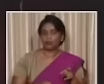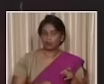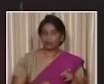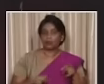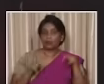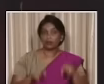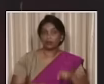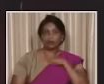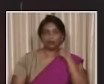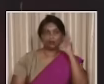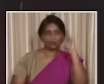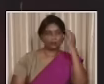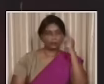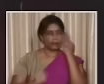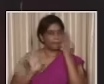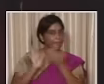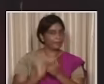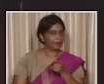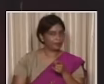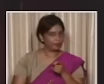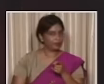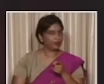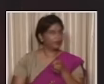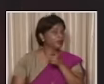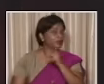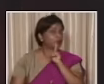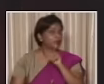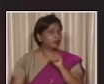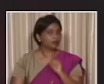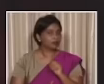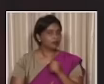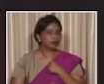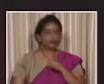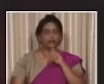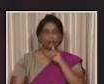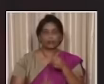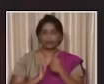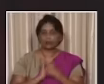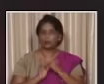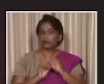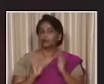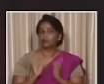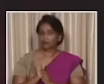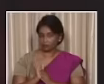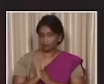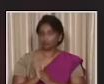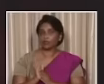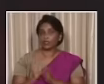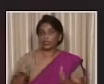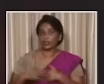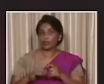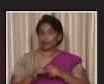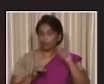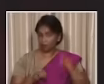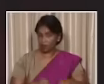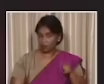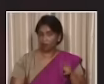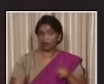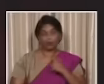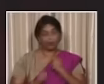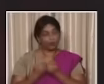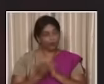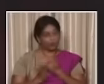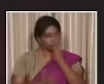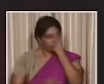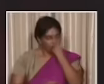දැන් රතු එළියක් පෙන්නලා තියෙනවා. ඒ තමයි මම ඉල්ලීමක් කරනවා ගරු අගමැතිතුමාගෙනුත් කැබිනට් මණ්ඩලයෙනුත් හෘද